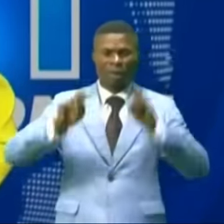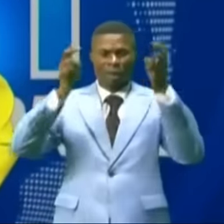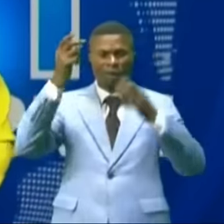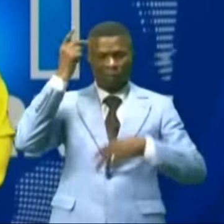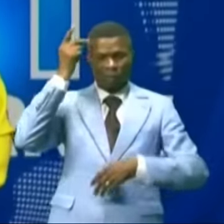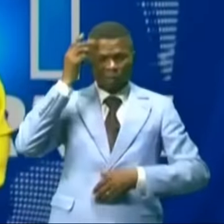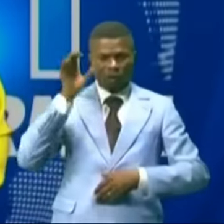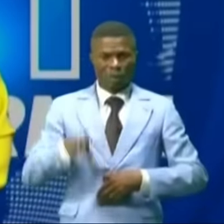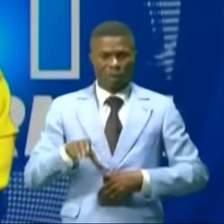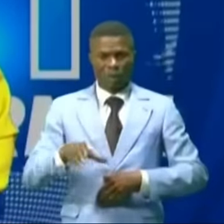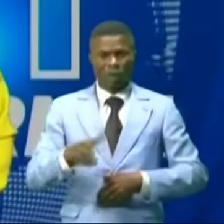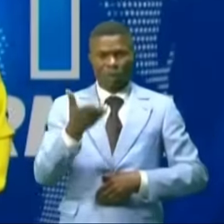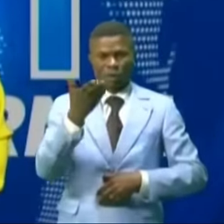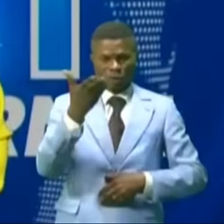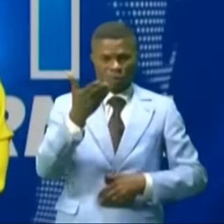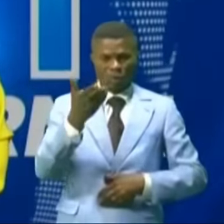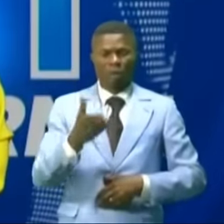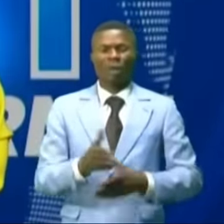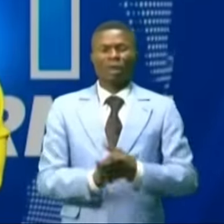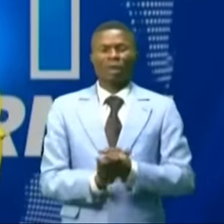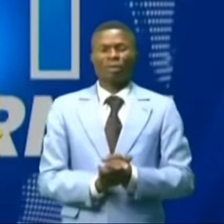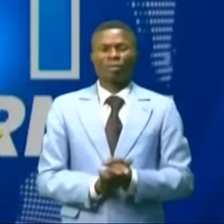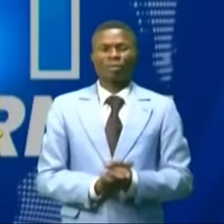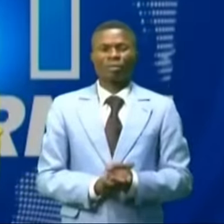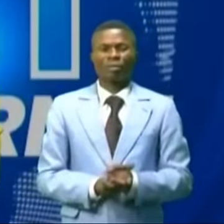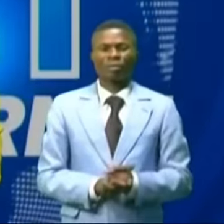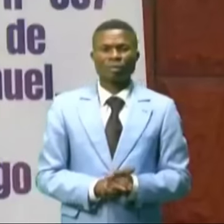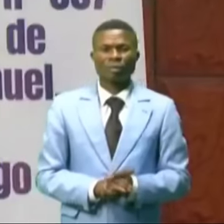tout le territoire congolais. Dada Chabani, Gir Kabamba.